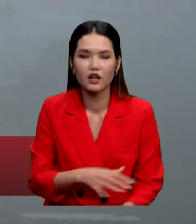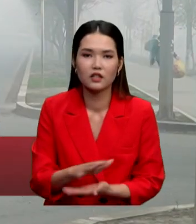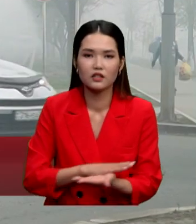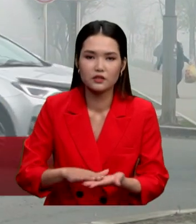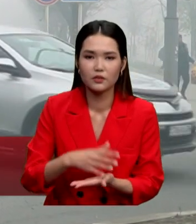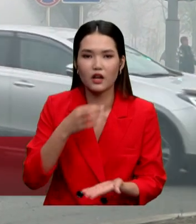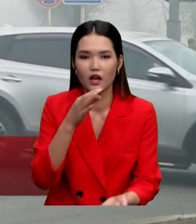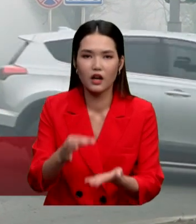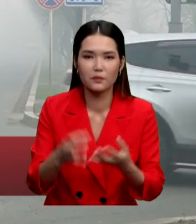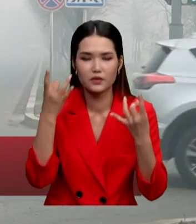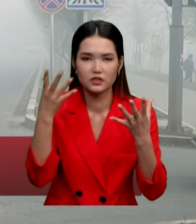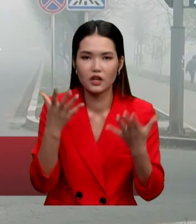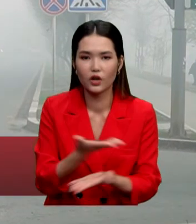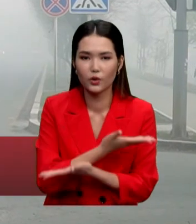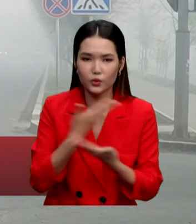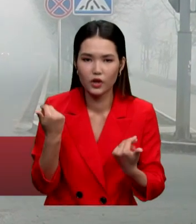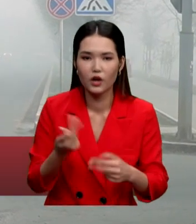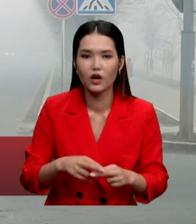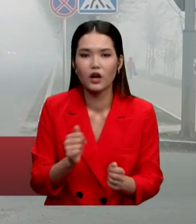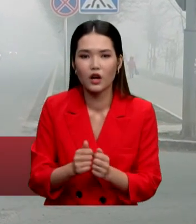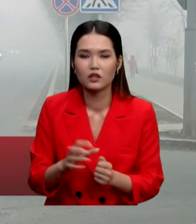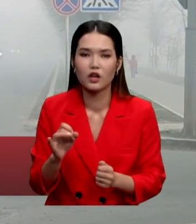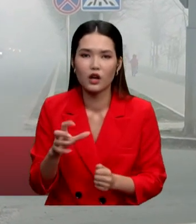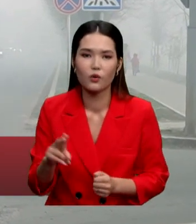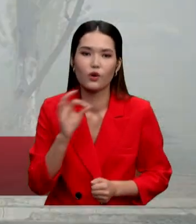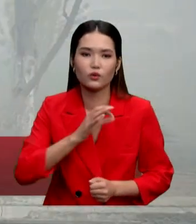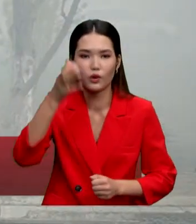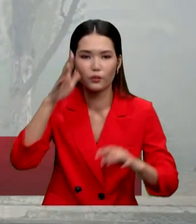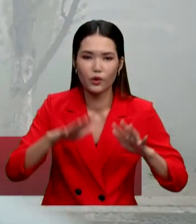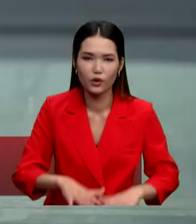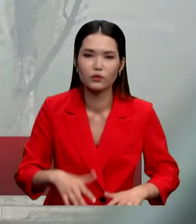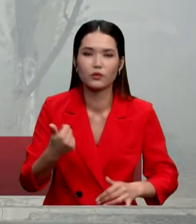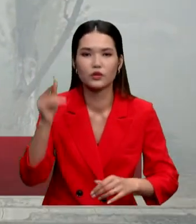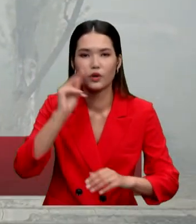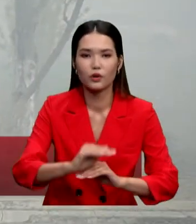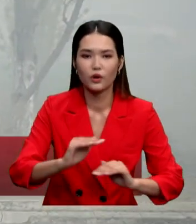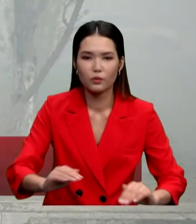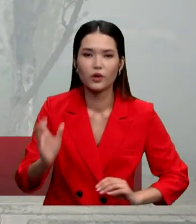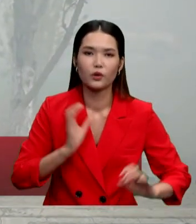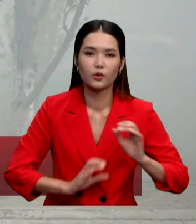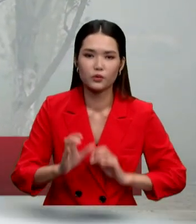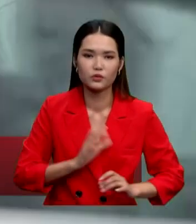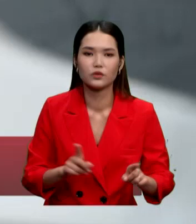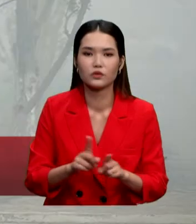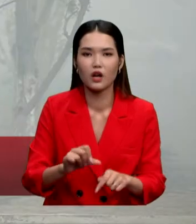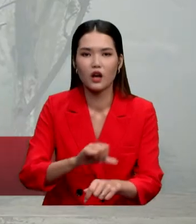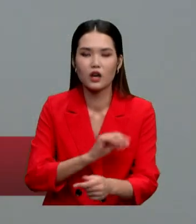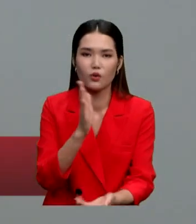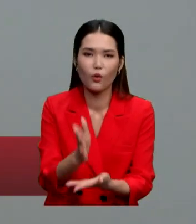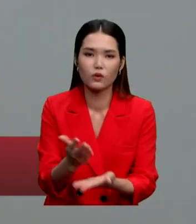мардымды жауап айтпайды. Айта кетейік, экологиялық ахуалға байланысты білім ордаларындағы оқушылар мен студенттер қашықтан оқуға